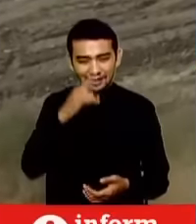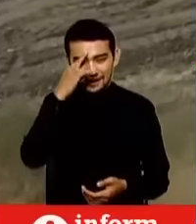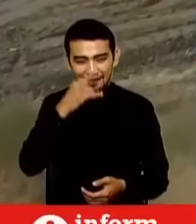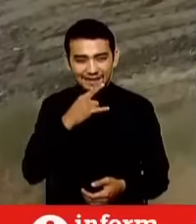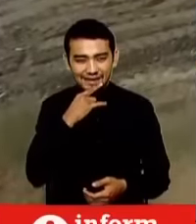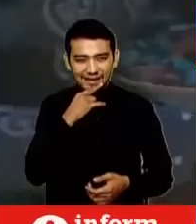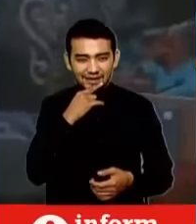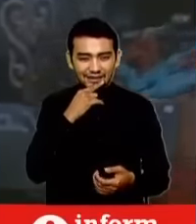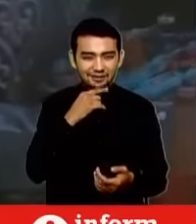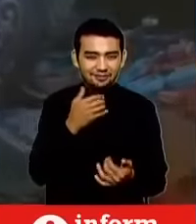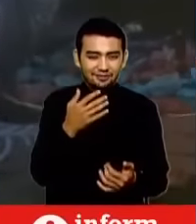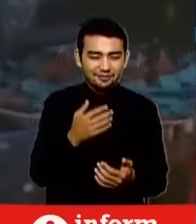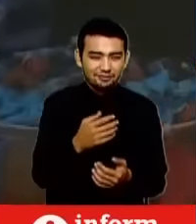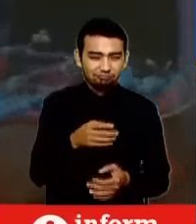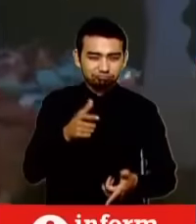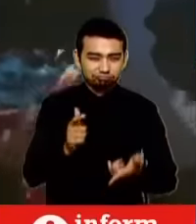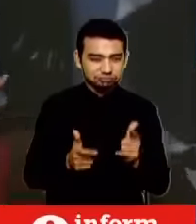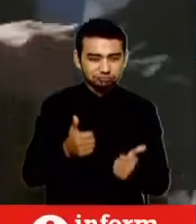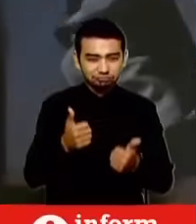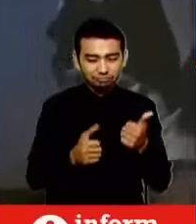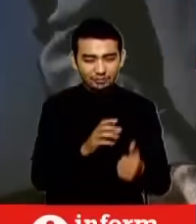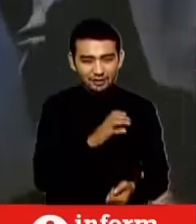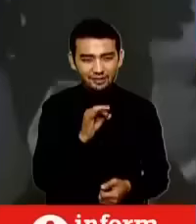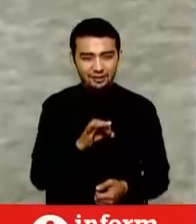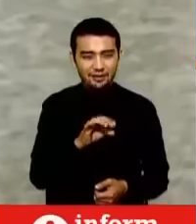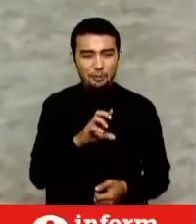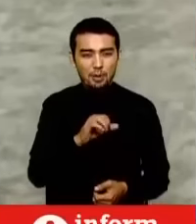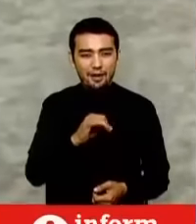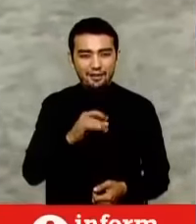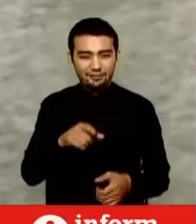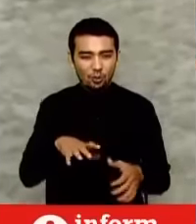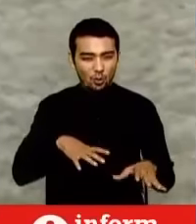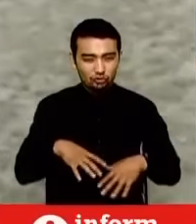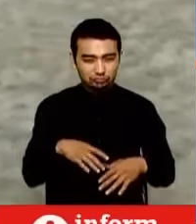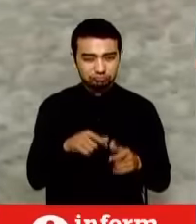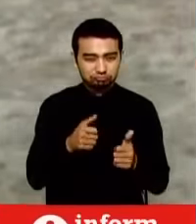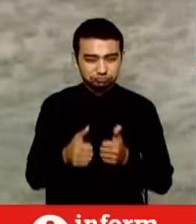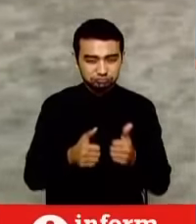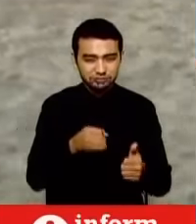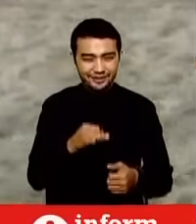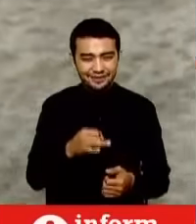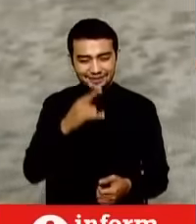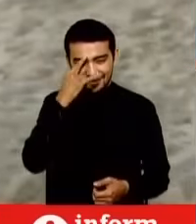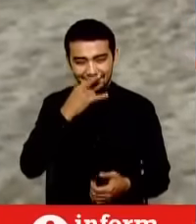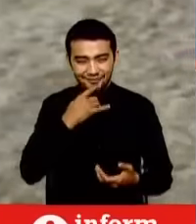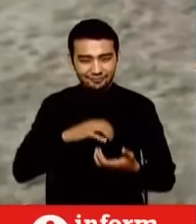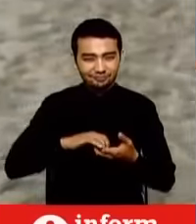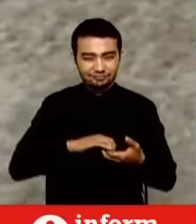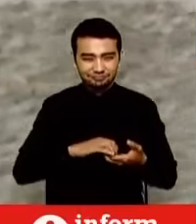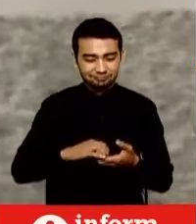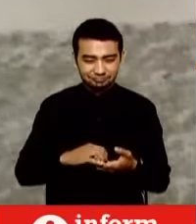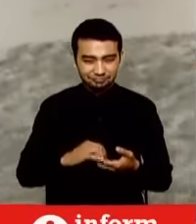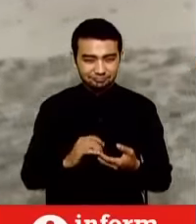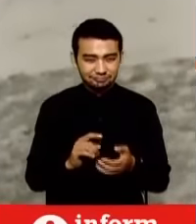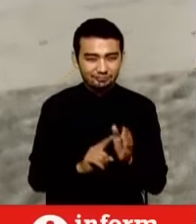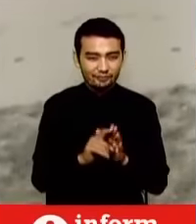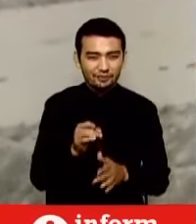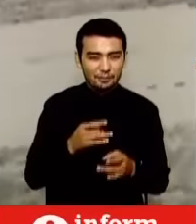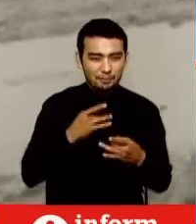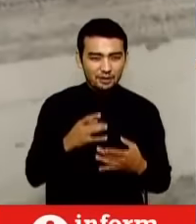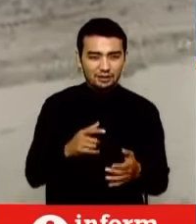казахские состязания – «Байге» и «Казахшакрес». Лучшие уехали на новеньких авто. Праздник собрал более 10